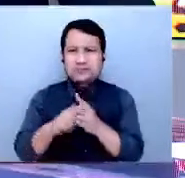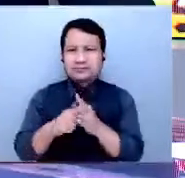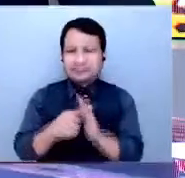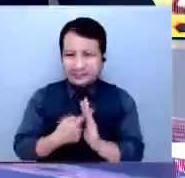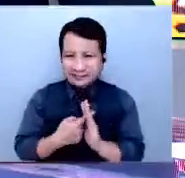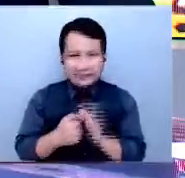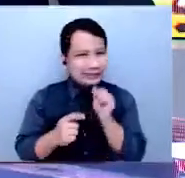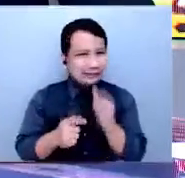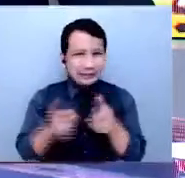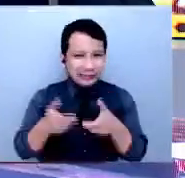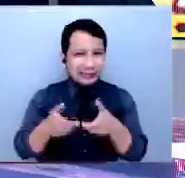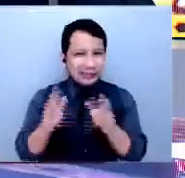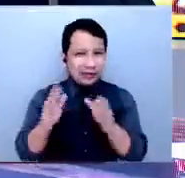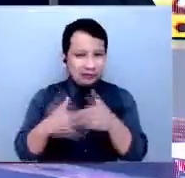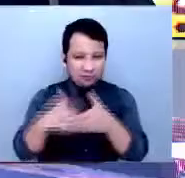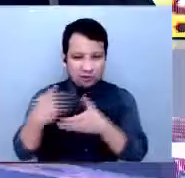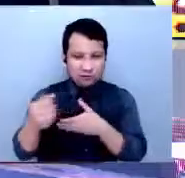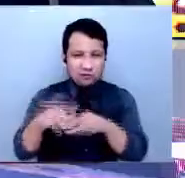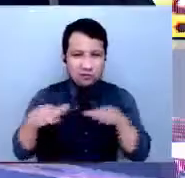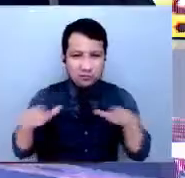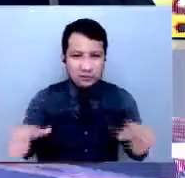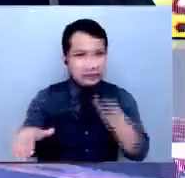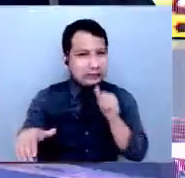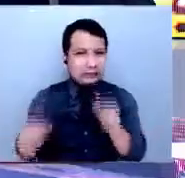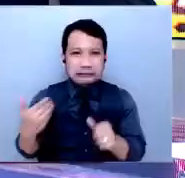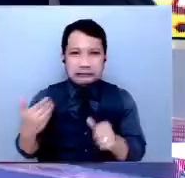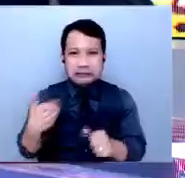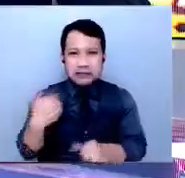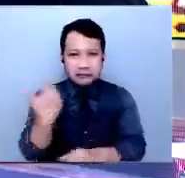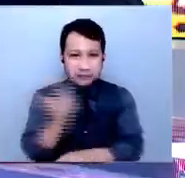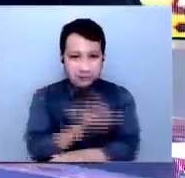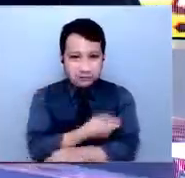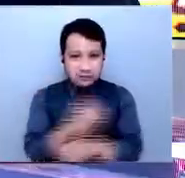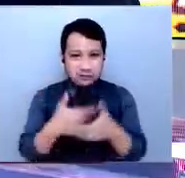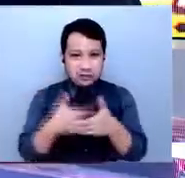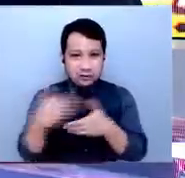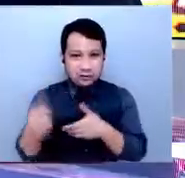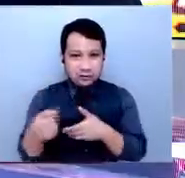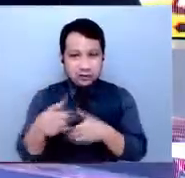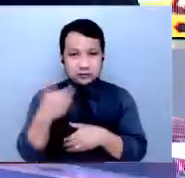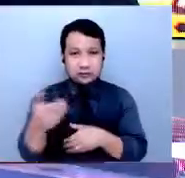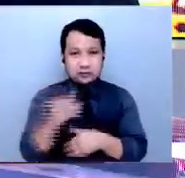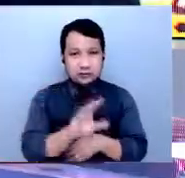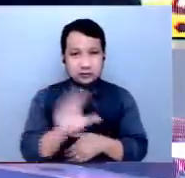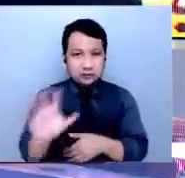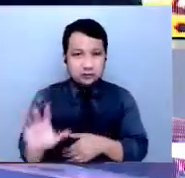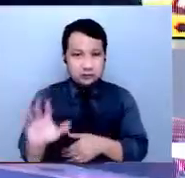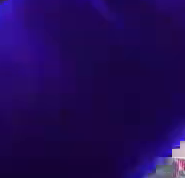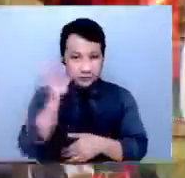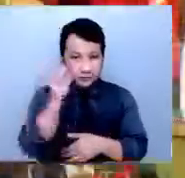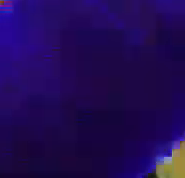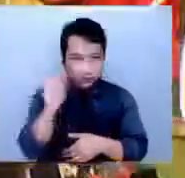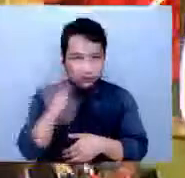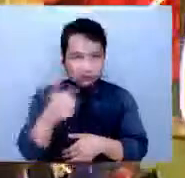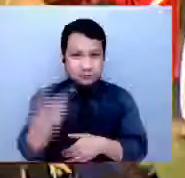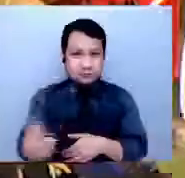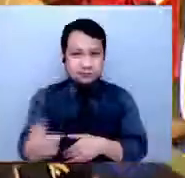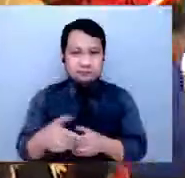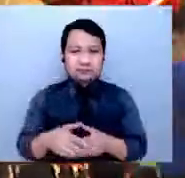dapat pinayagan ang mga batang hindi pa rin bakunado na makalabas. Nasa frontline ng balitang yan, Camille Samonte.